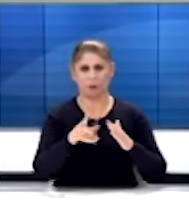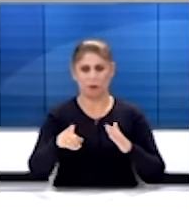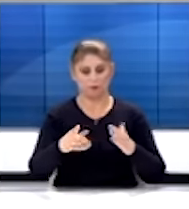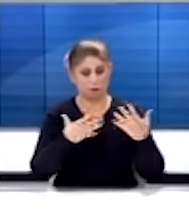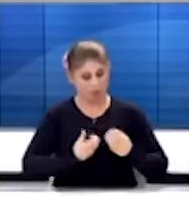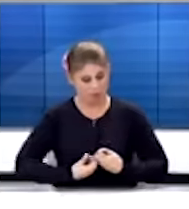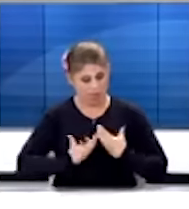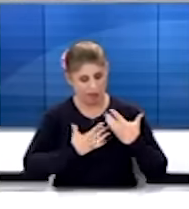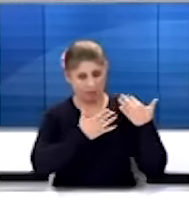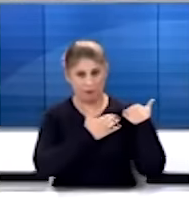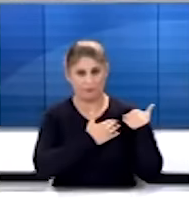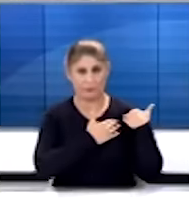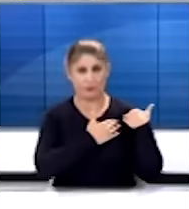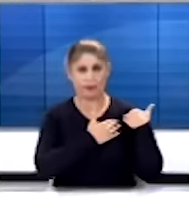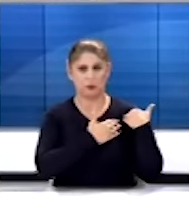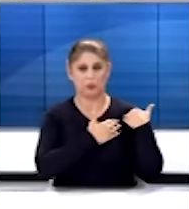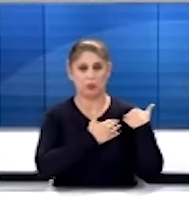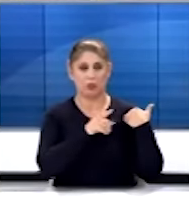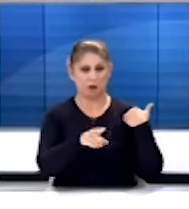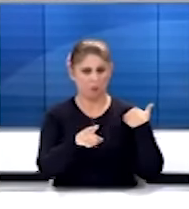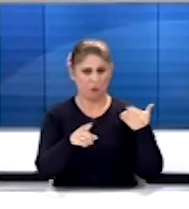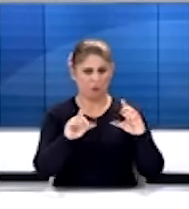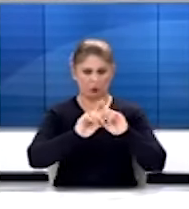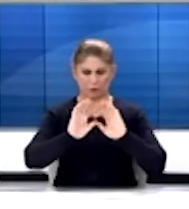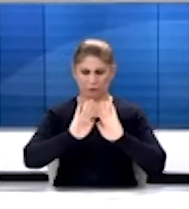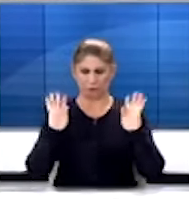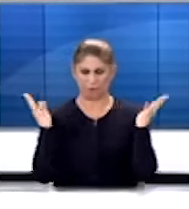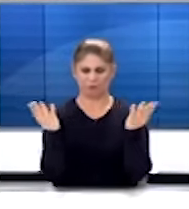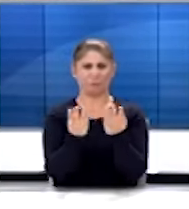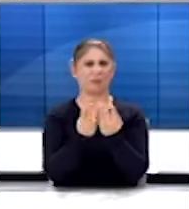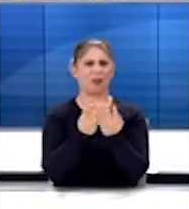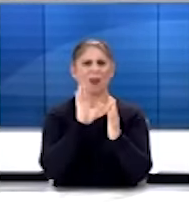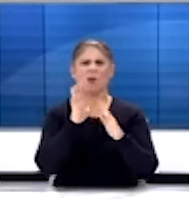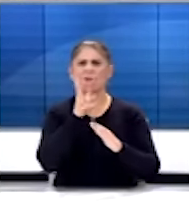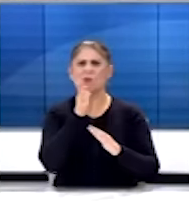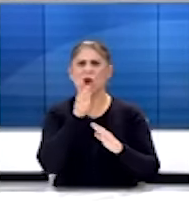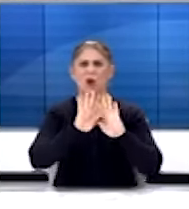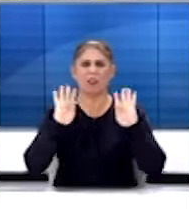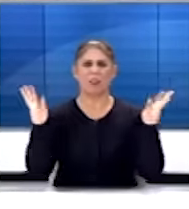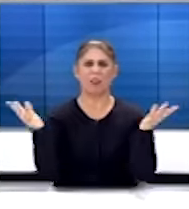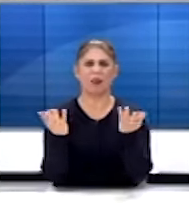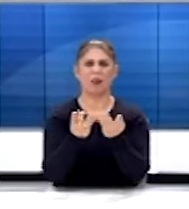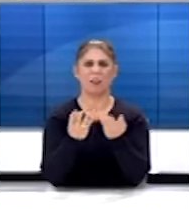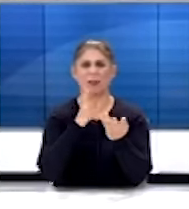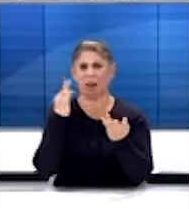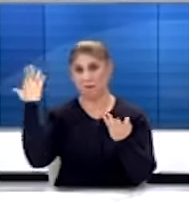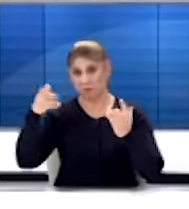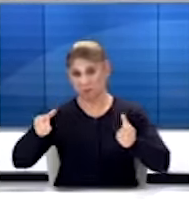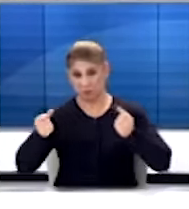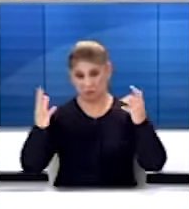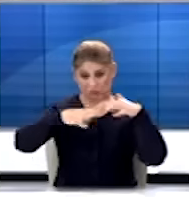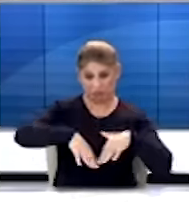αίσθημα ευθύνης, που μένουν άνθρωποι καρκινοπαθείς, άτομα με ειδικές ανάγκες,